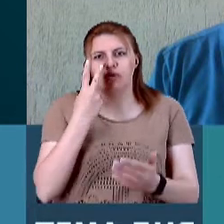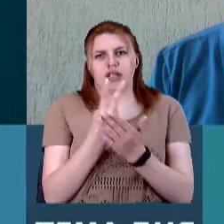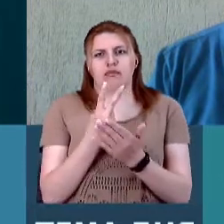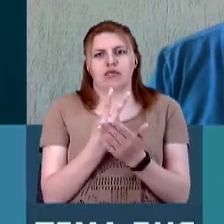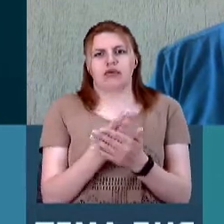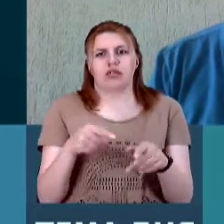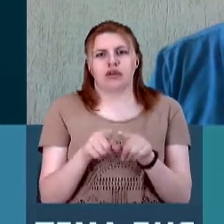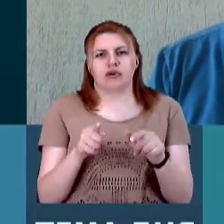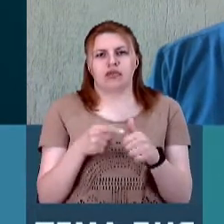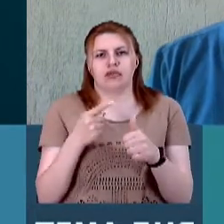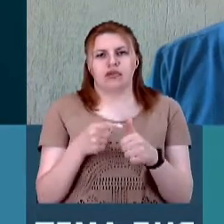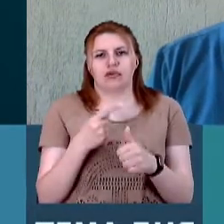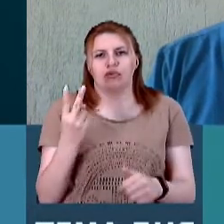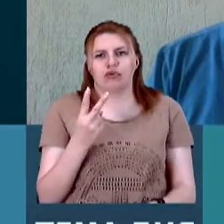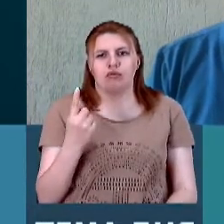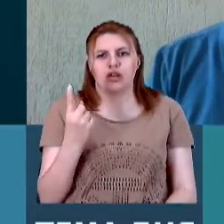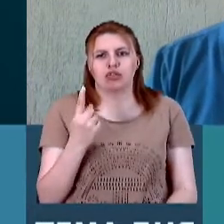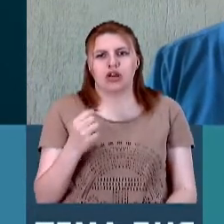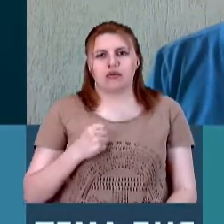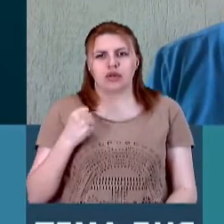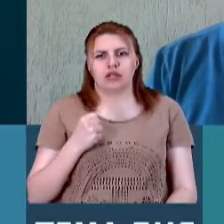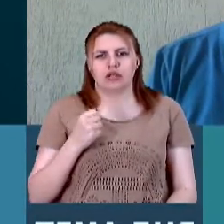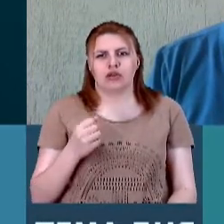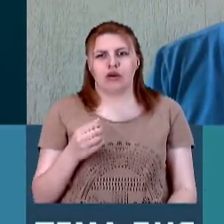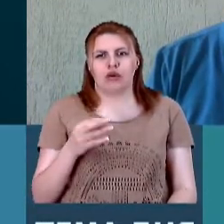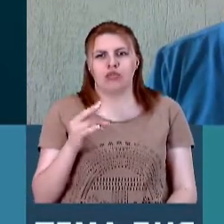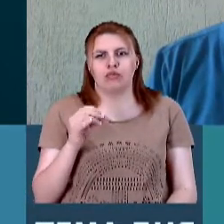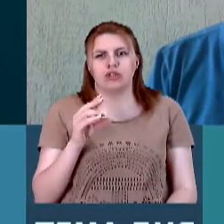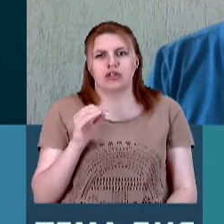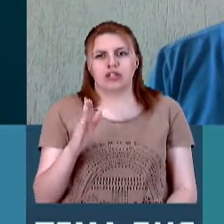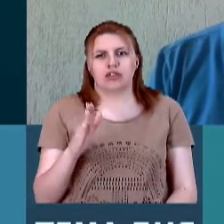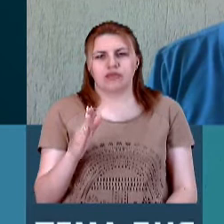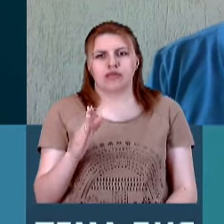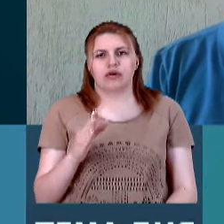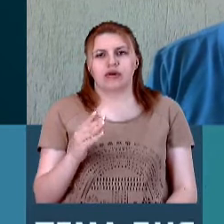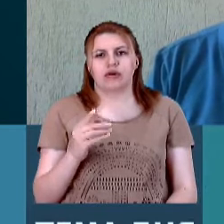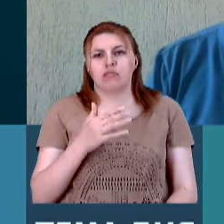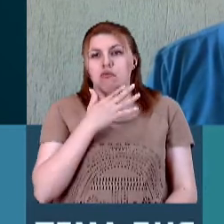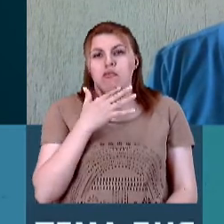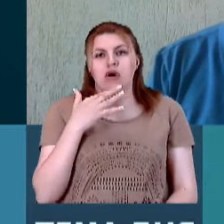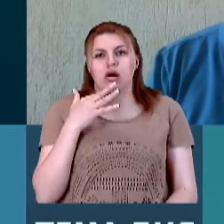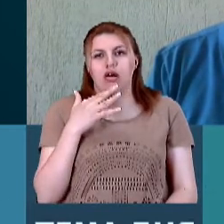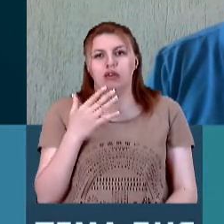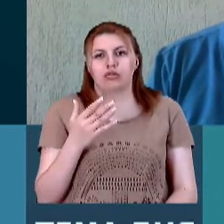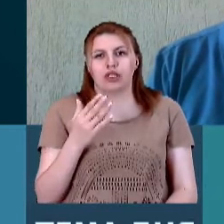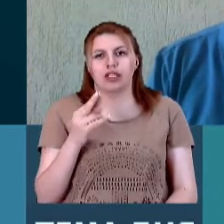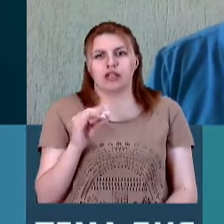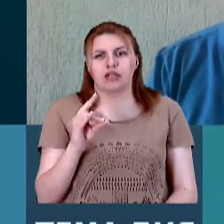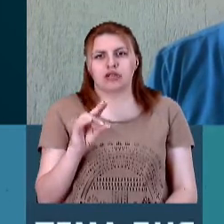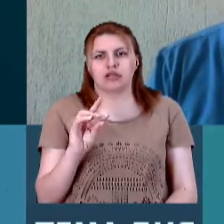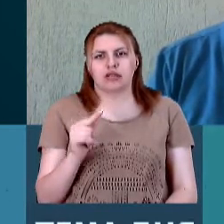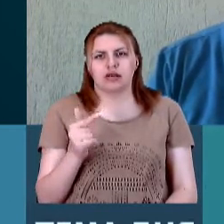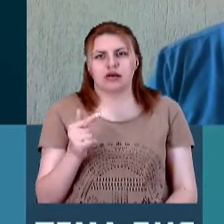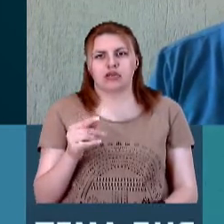першого армійських корпусів. 104 одиниці військової бронетехніки – це доволі велика кількість, якщо порівняти навіть